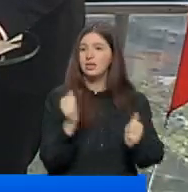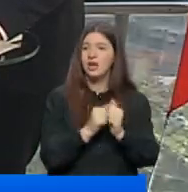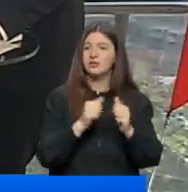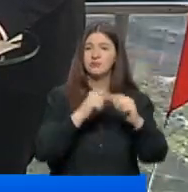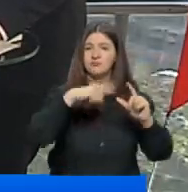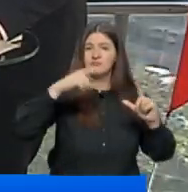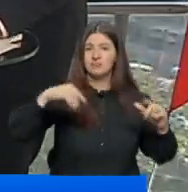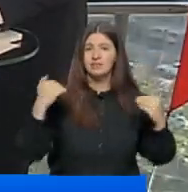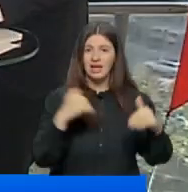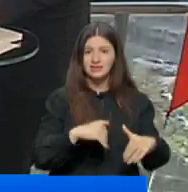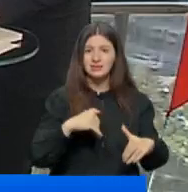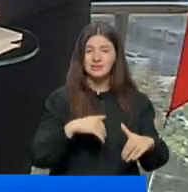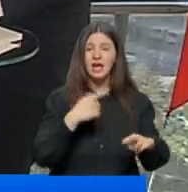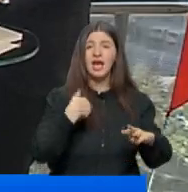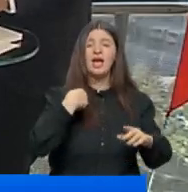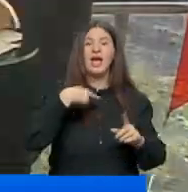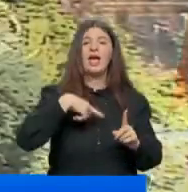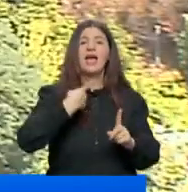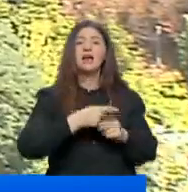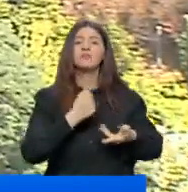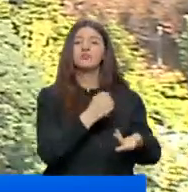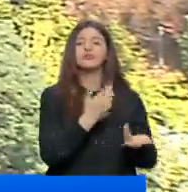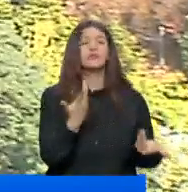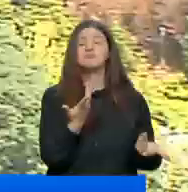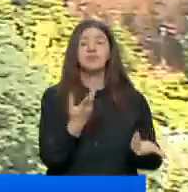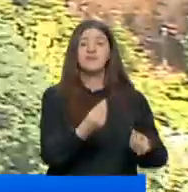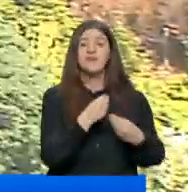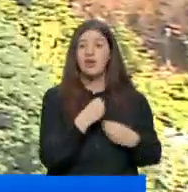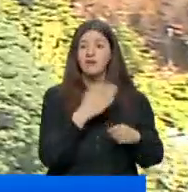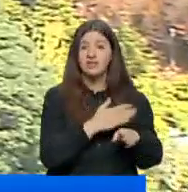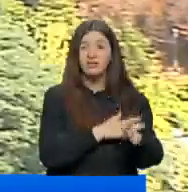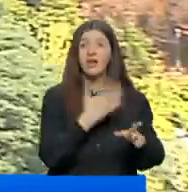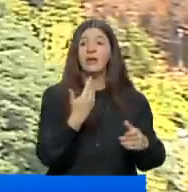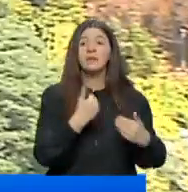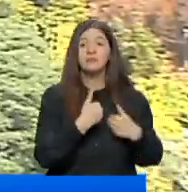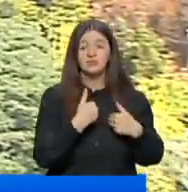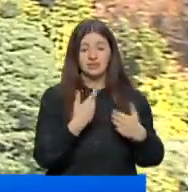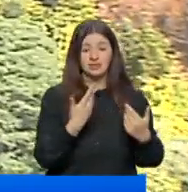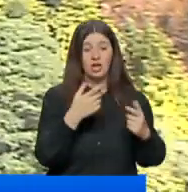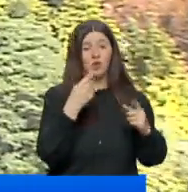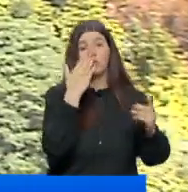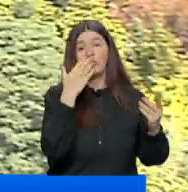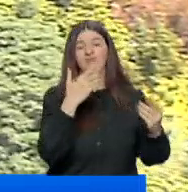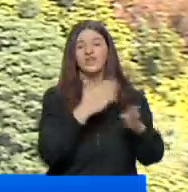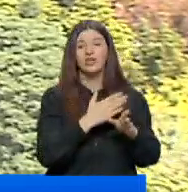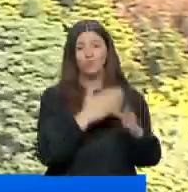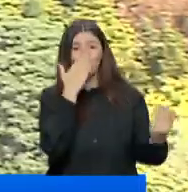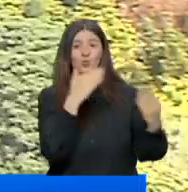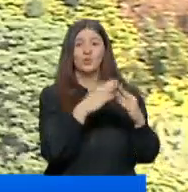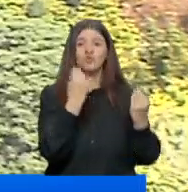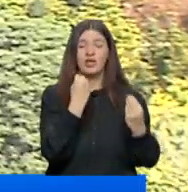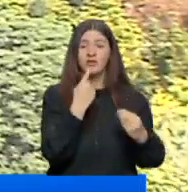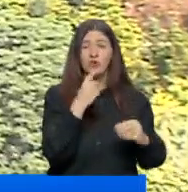yanınızda grafiklerle geldiniz. Ek bütçe vatandaşa ne getiriyor? Vatandaşın lehine olarak vurgulanıyor.